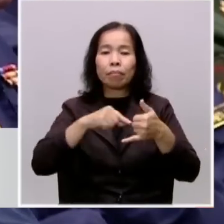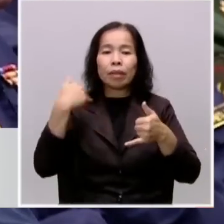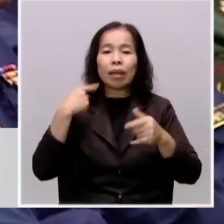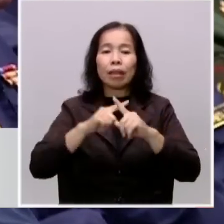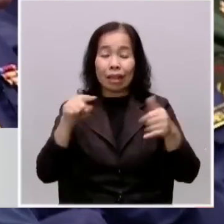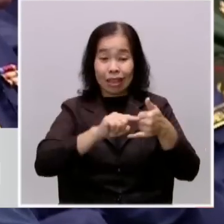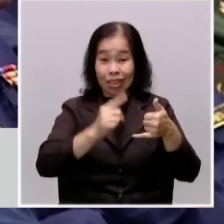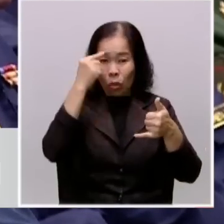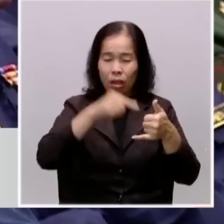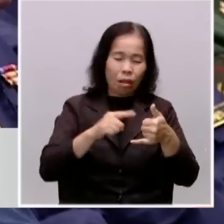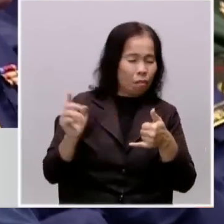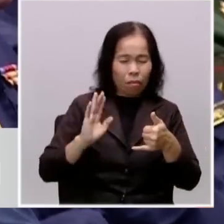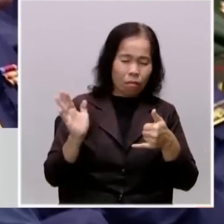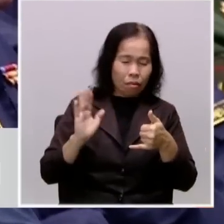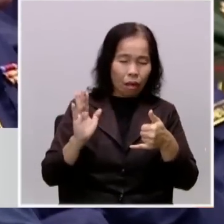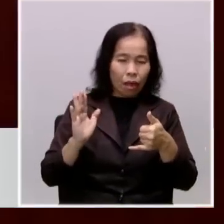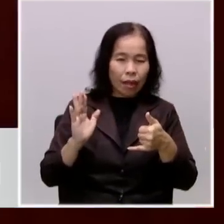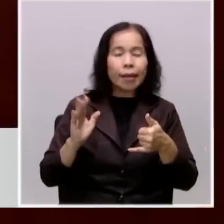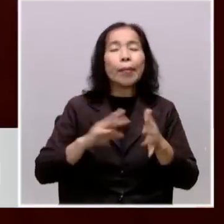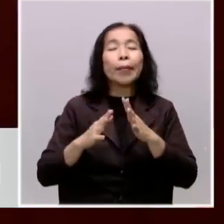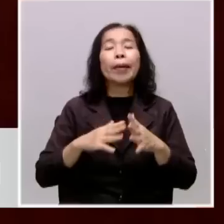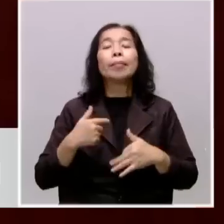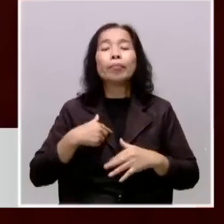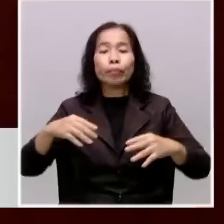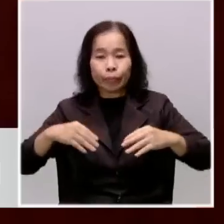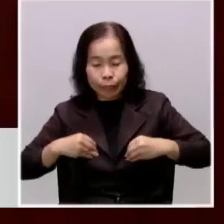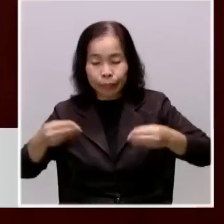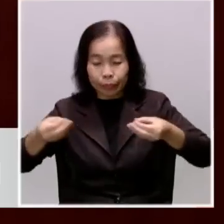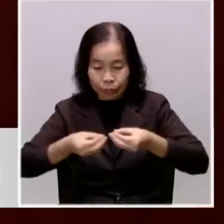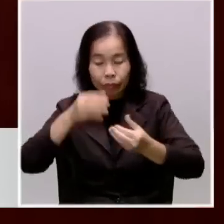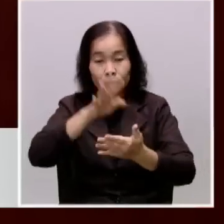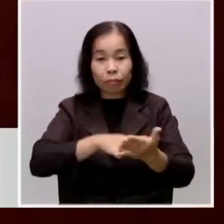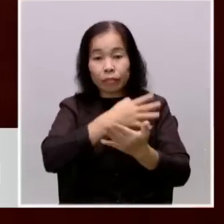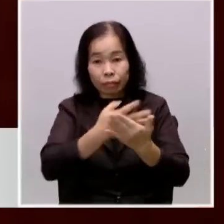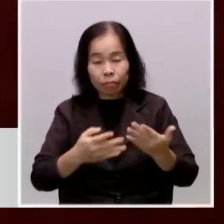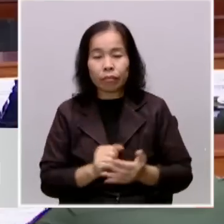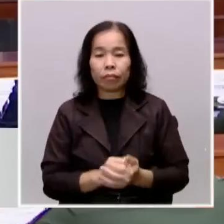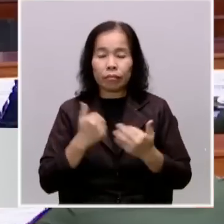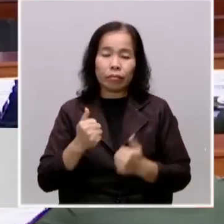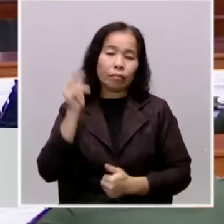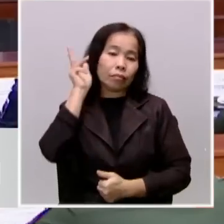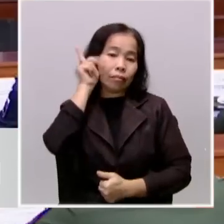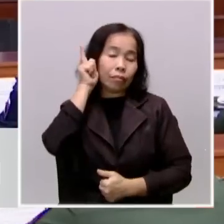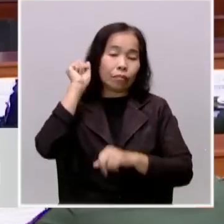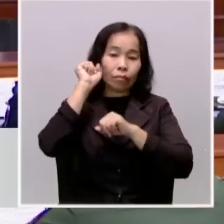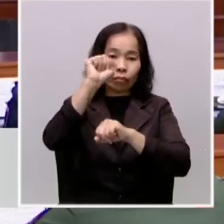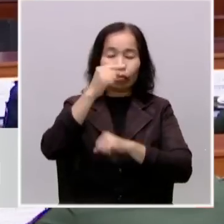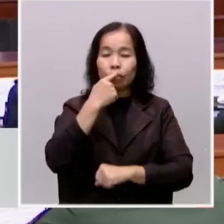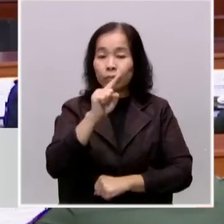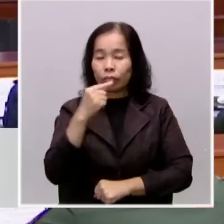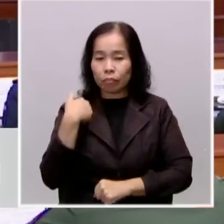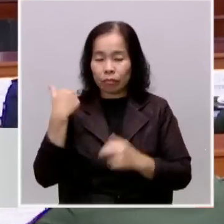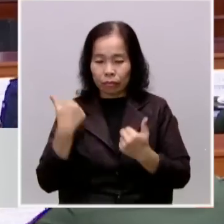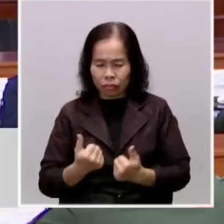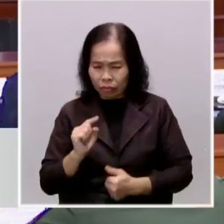แต่ว่าพอคัดค้านไม่สำเร็จแล้วนะคะแน่นอนก็ต้องมาช่วยร่วมวางแผนทีนี้สำนักข่าวอัลจาซีราก็รายงานนะคะว่าการเปลี่ยนแปลงครั้งนี้